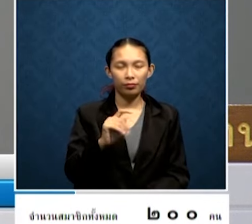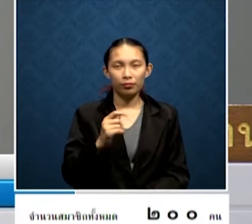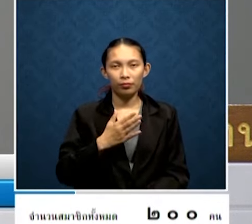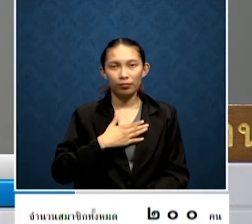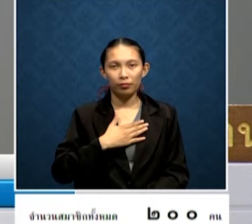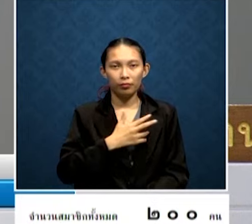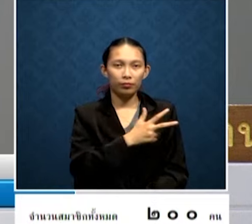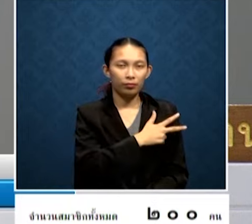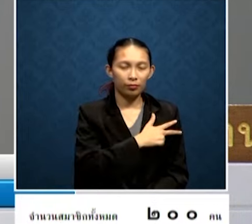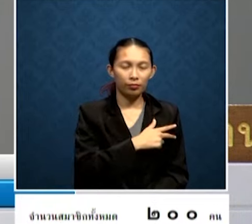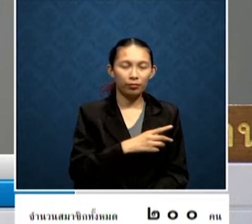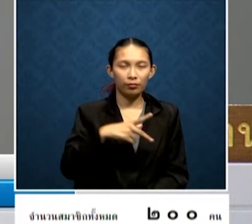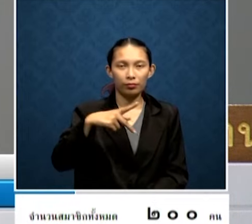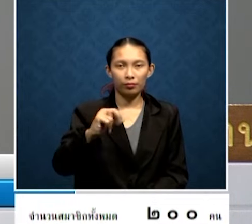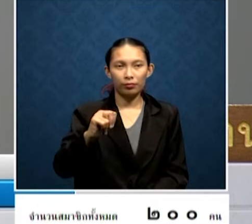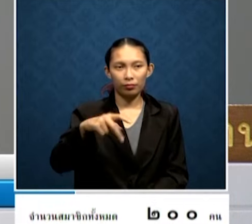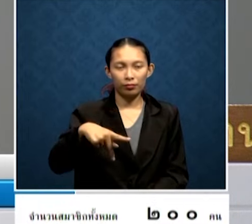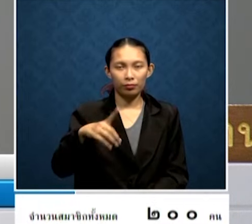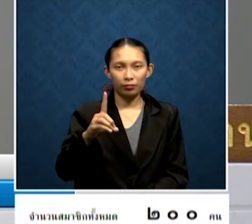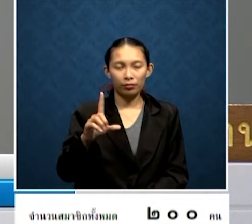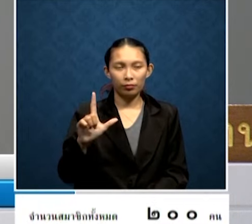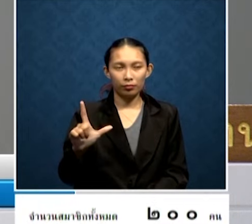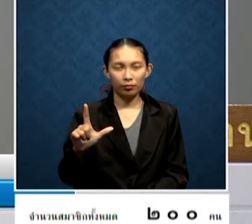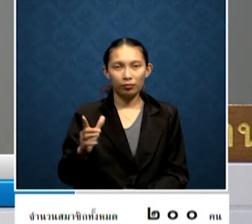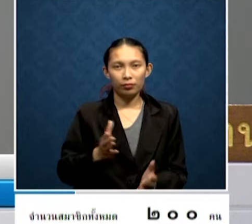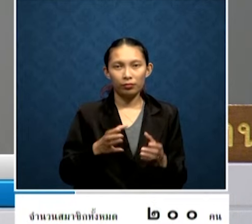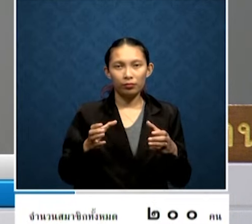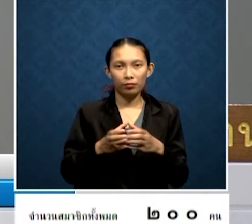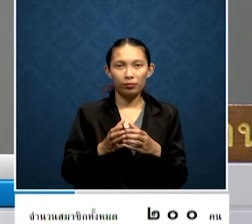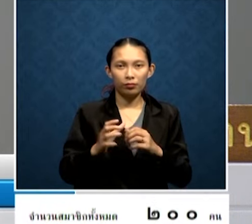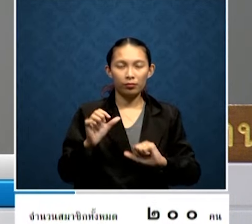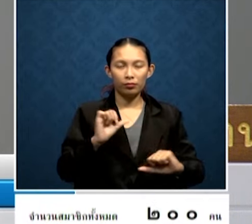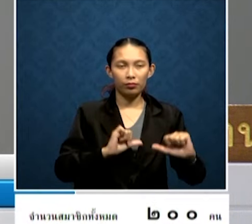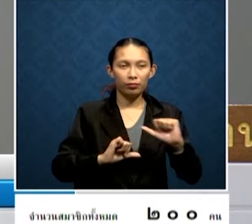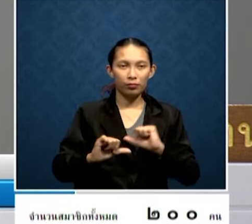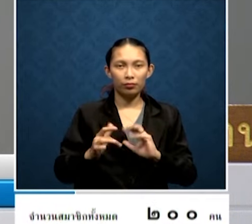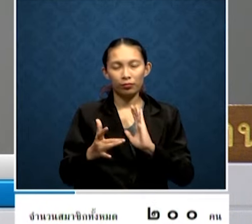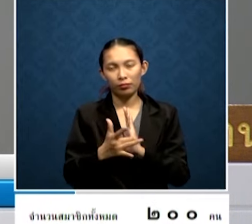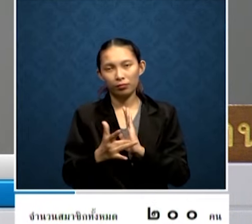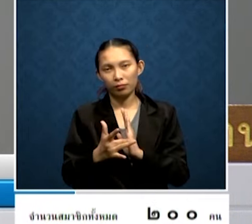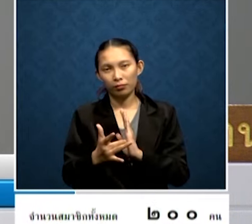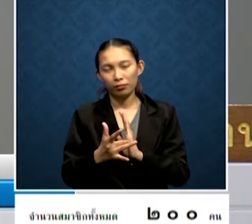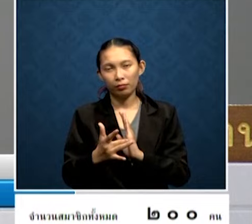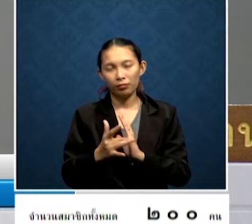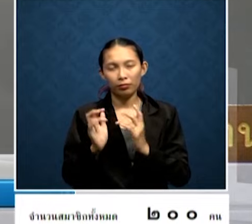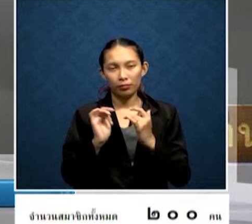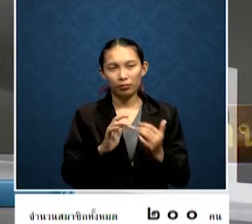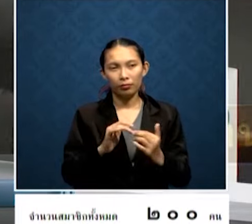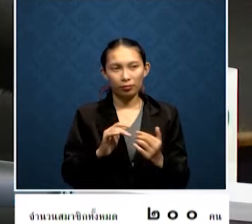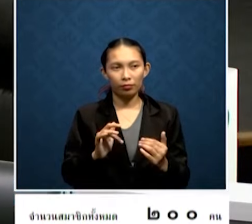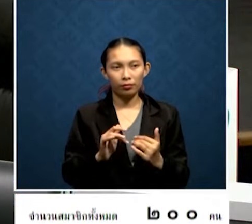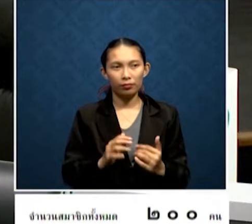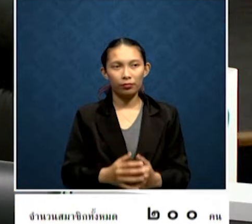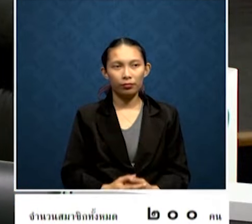ร.นพดลพริ้งสกุลกลุ่ม13วิทยาศาสตร์เทคโนโลยีการสื่อสารนวัตกรรมอำเภอดอนสัก